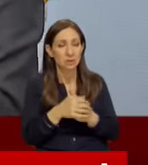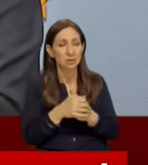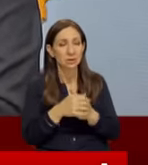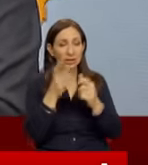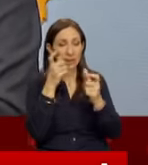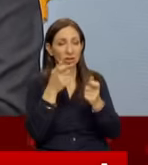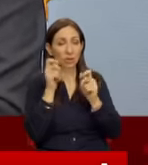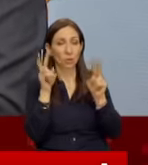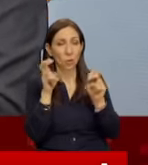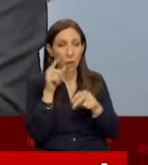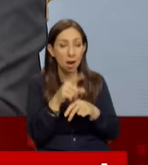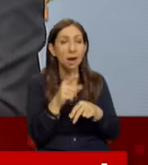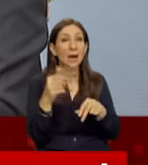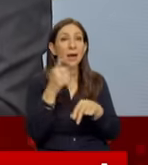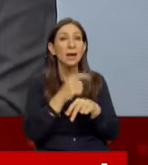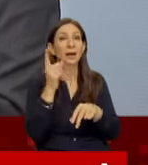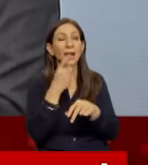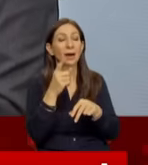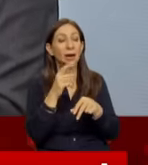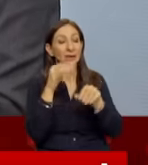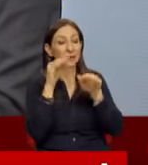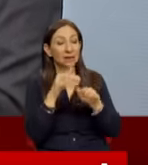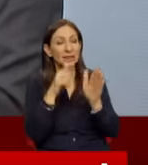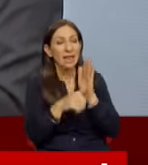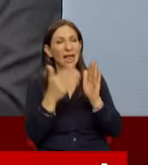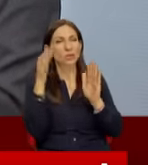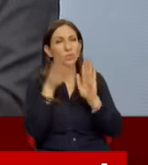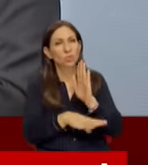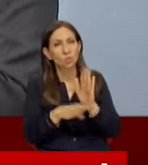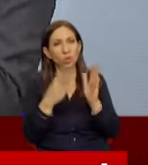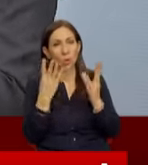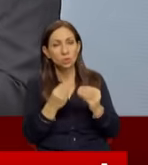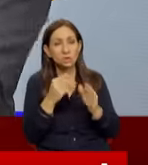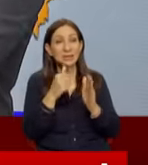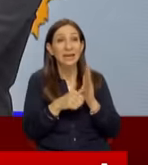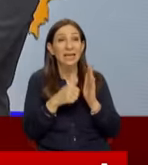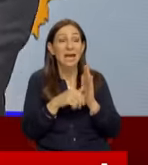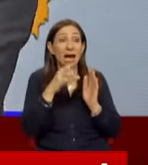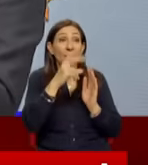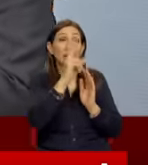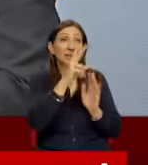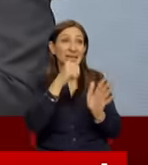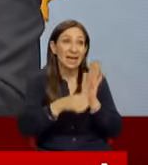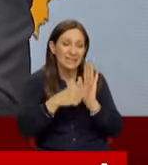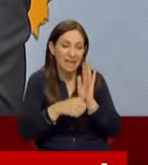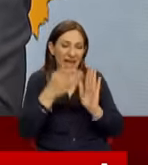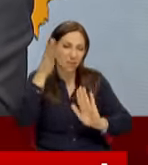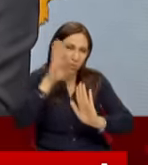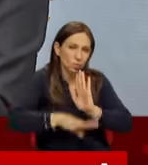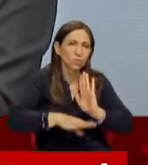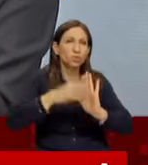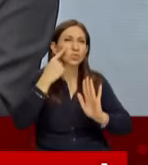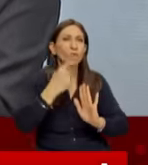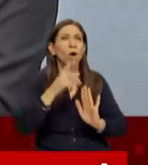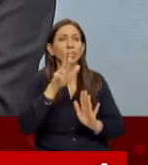dikkat çektiği hususlardan biri. İktidar partisine destek tarihin en düşük seviyesinde. Yani tarihinin derken AK Parti'nin tarihinin en düşük